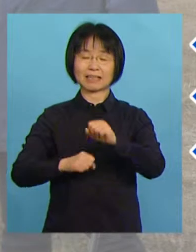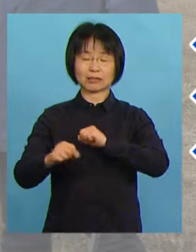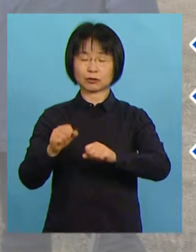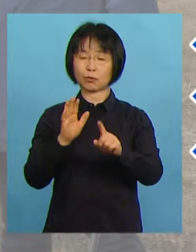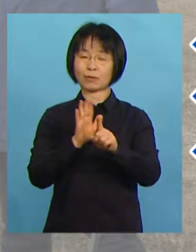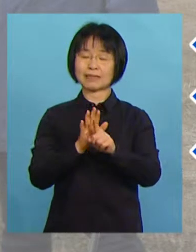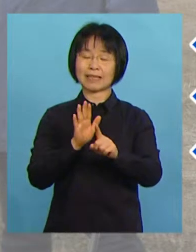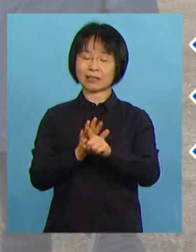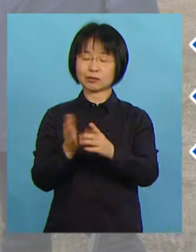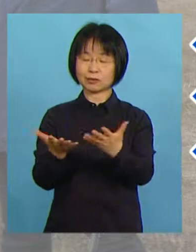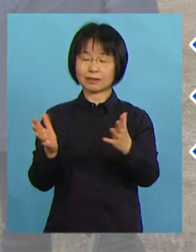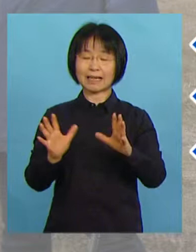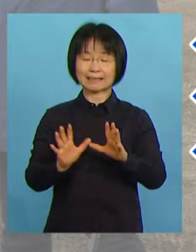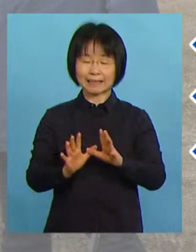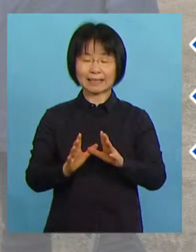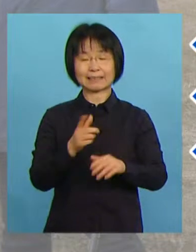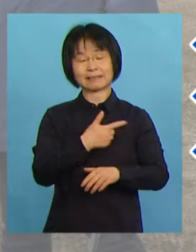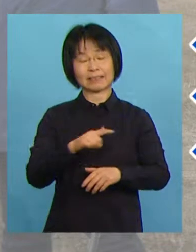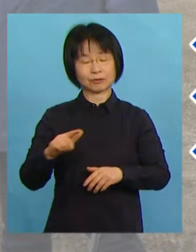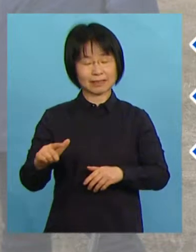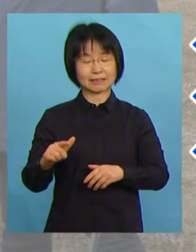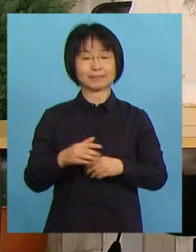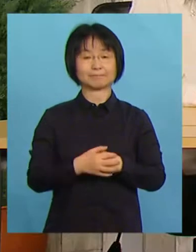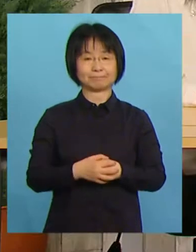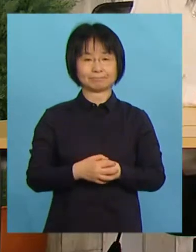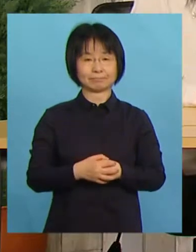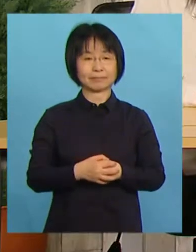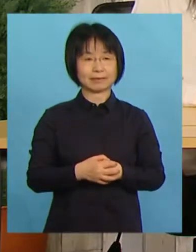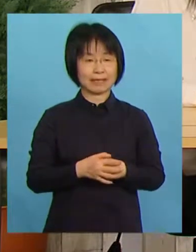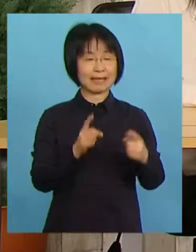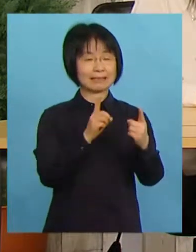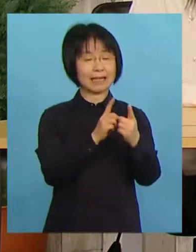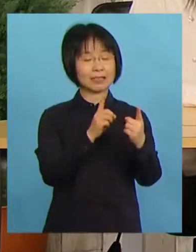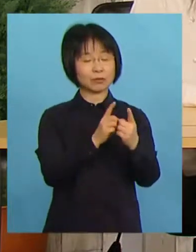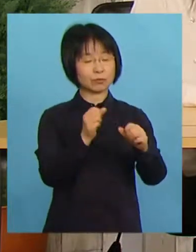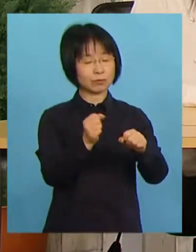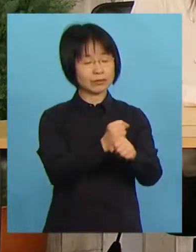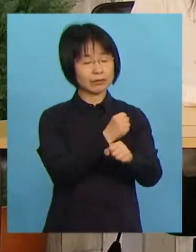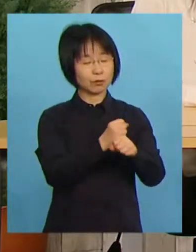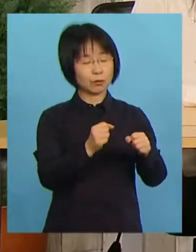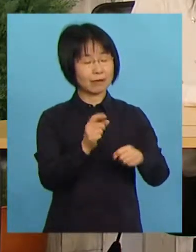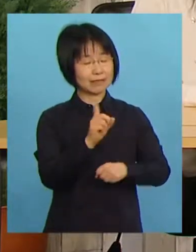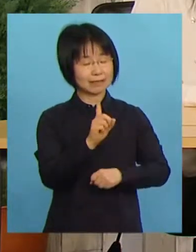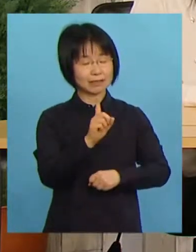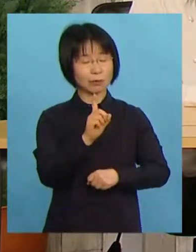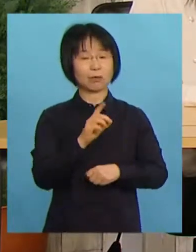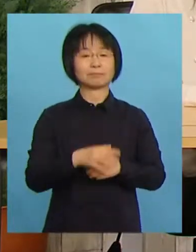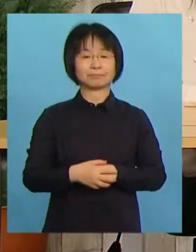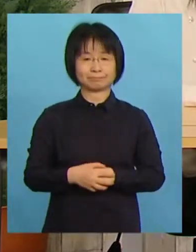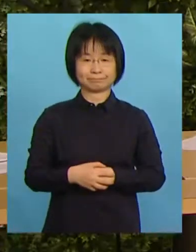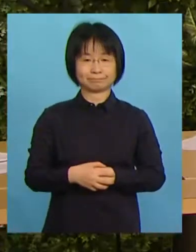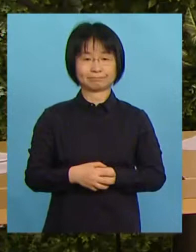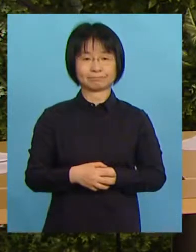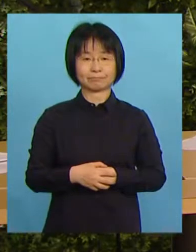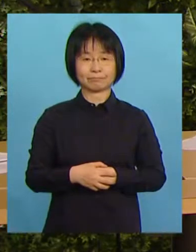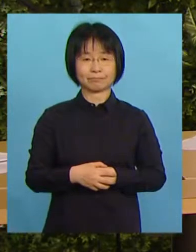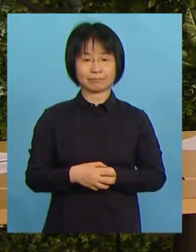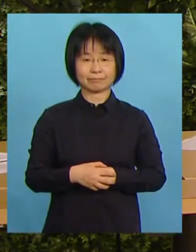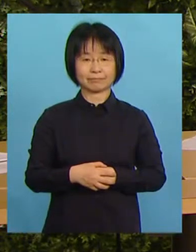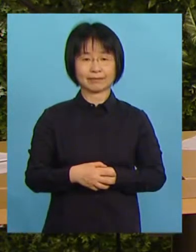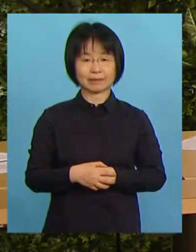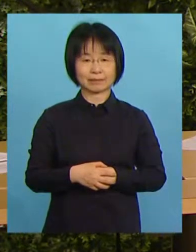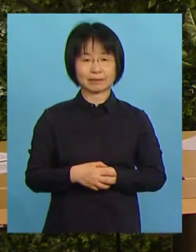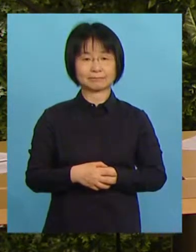動を支援する団体などです。 はい、対象となる事業にはどんなものがあるんでしょうか。 はい、対象となるの